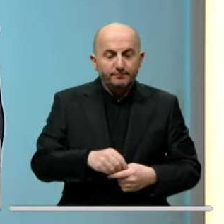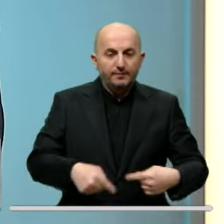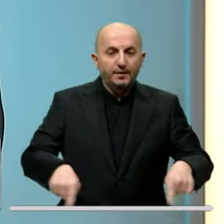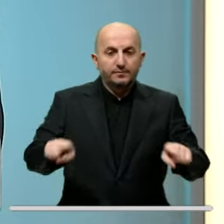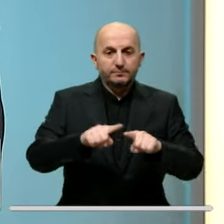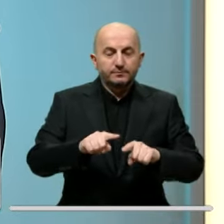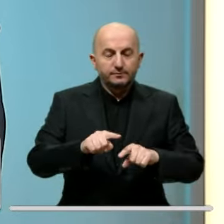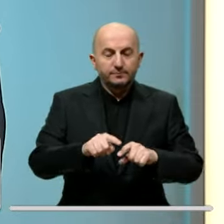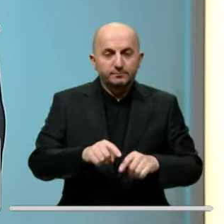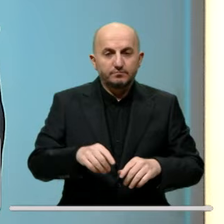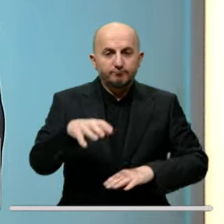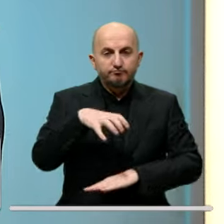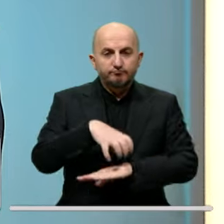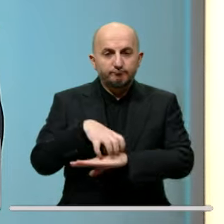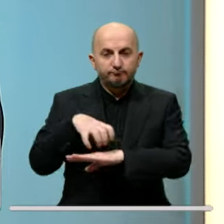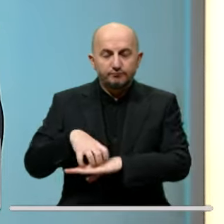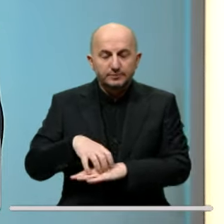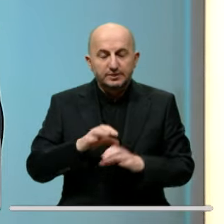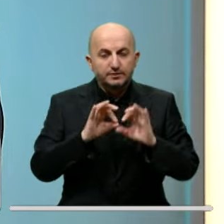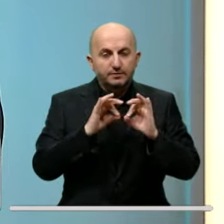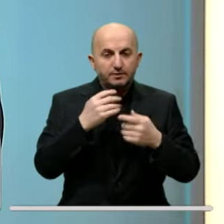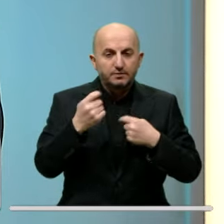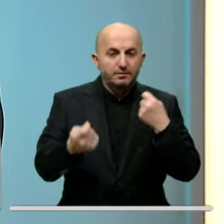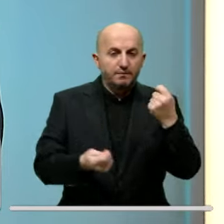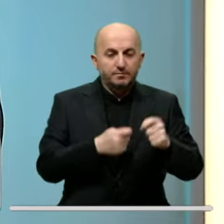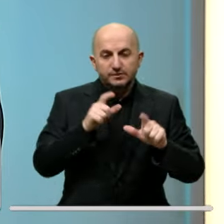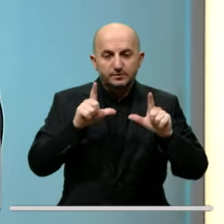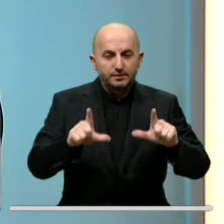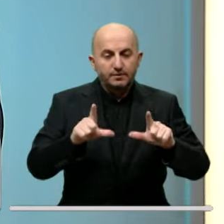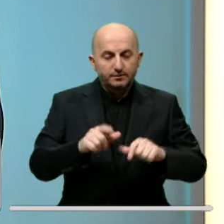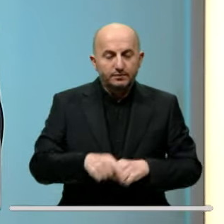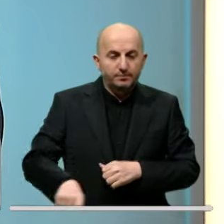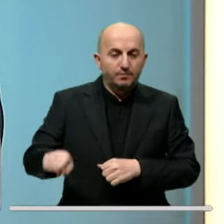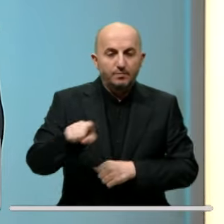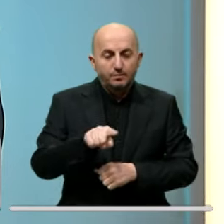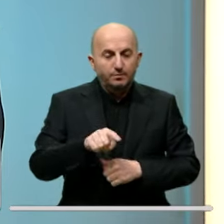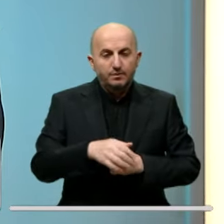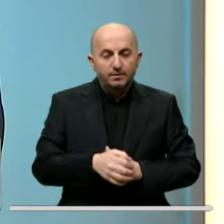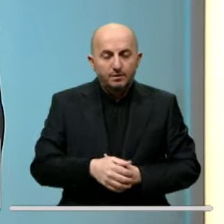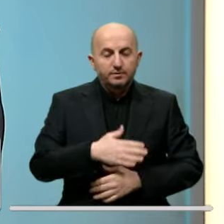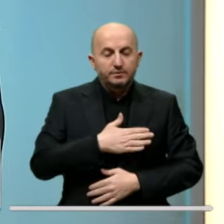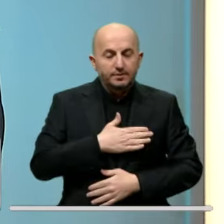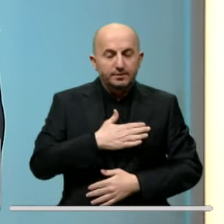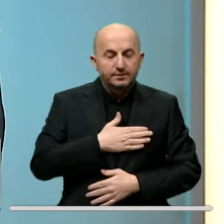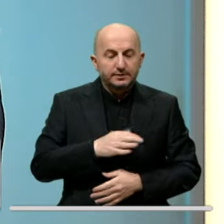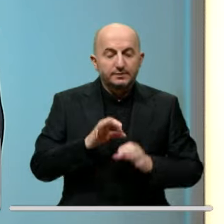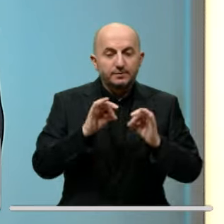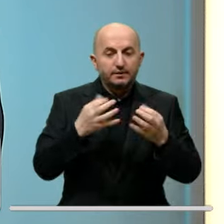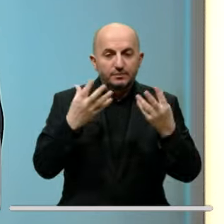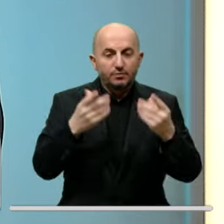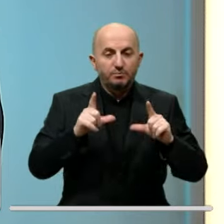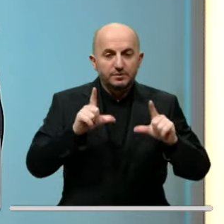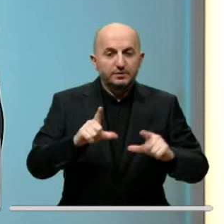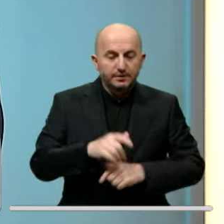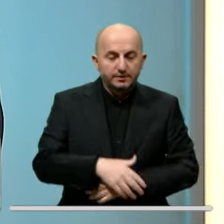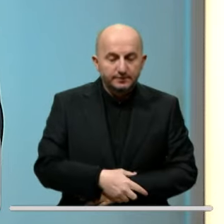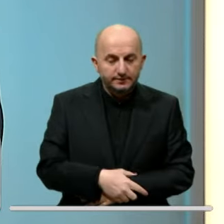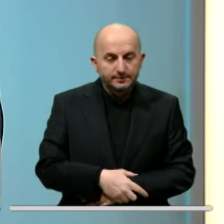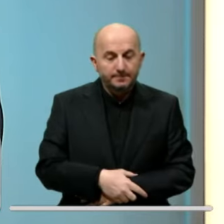bizlere mescitlere nasıl davranılması gerektiğini, onlara saygının nasıl olması